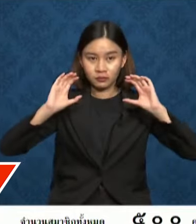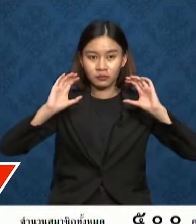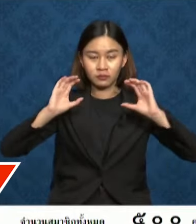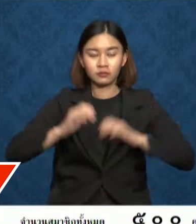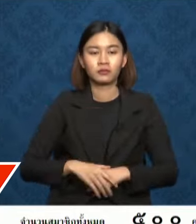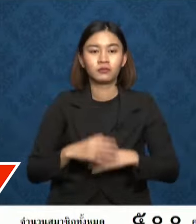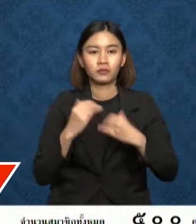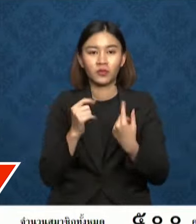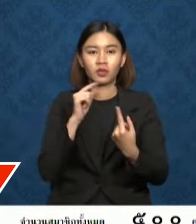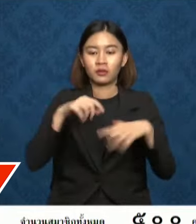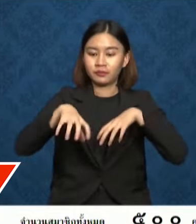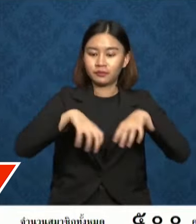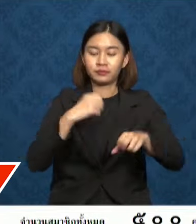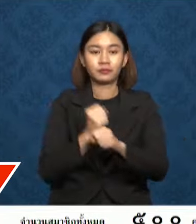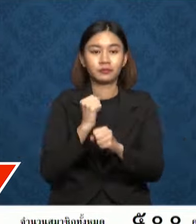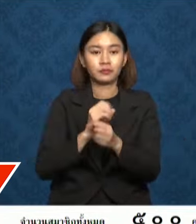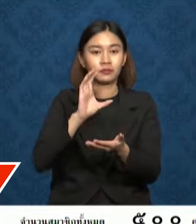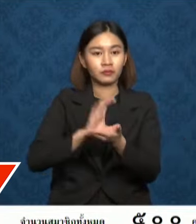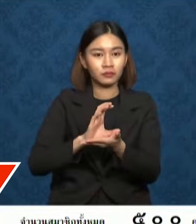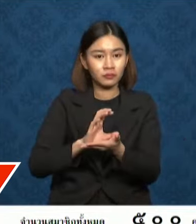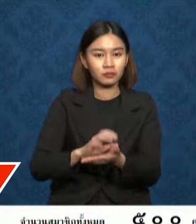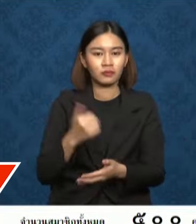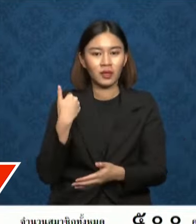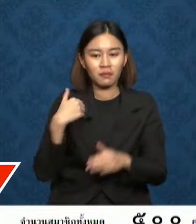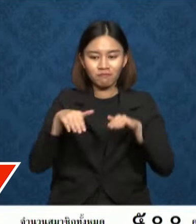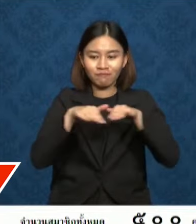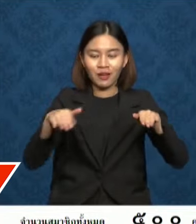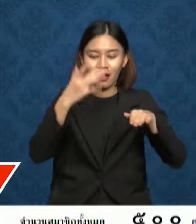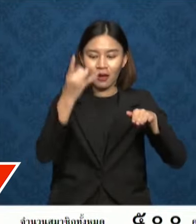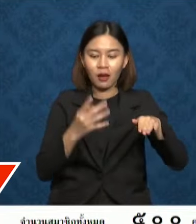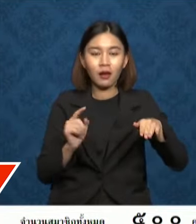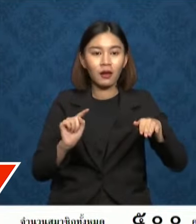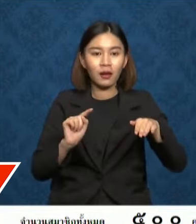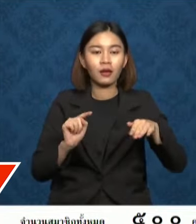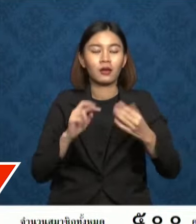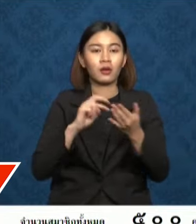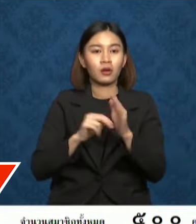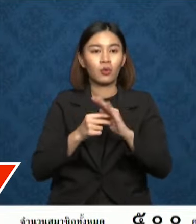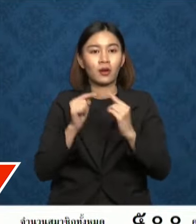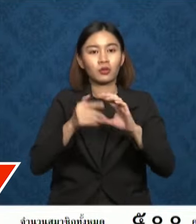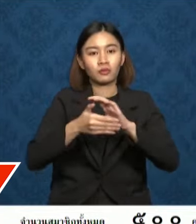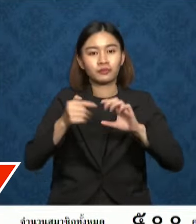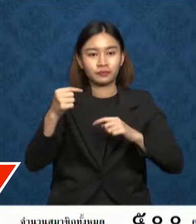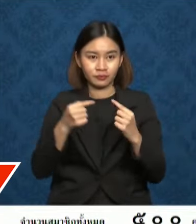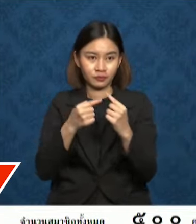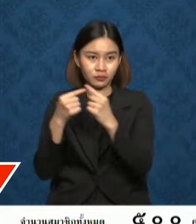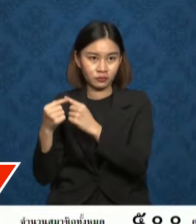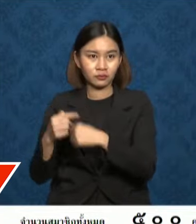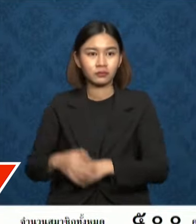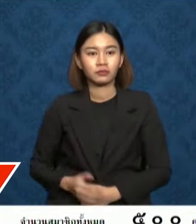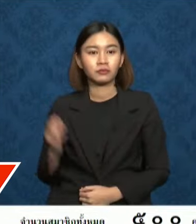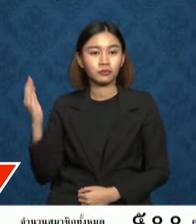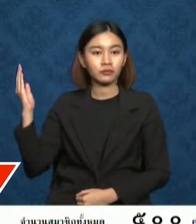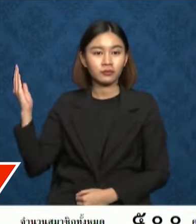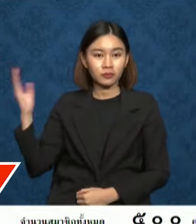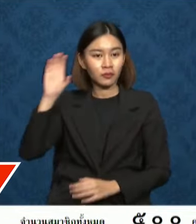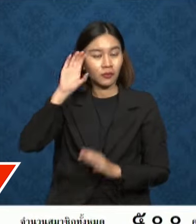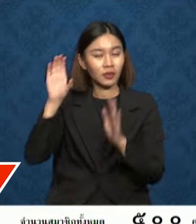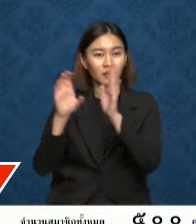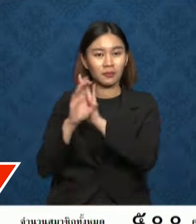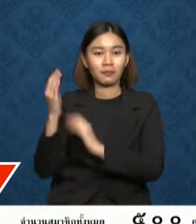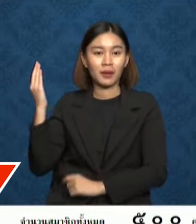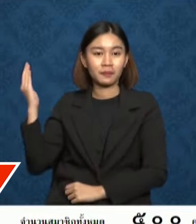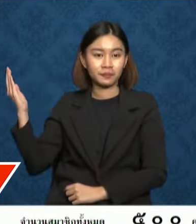ที่ส่ Khanผ่านกแวกปลามรามีคณสมบิอย่ไรบ้างผมคิดวาโ Ring ไมพ้ สายหนาถดตครัภาพททกทานเห็น